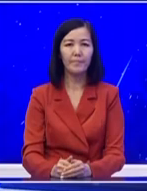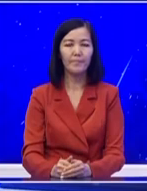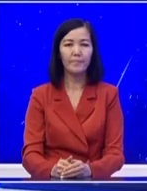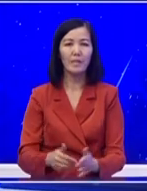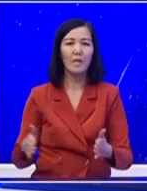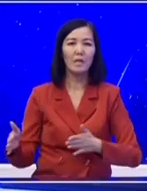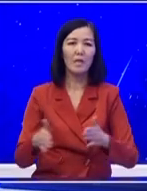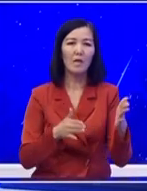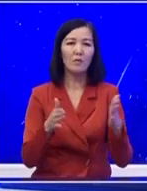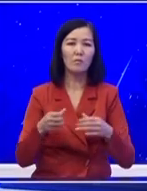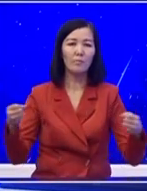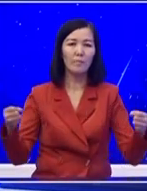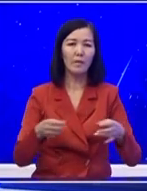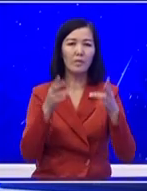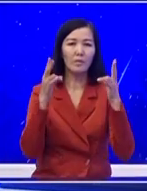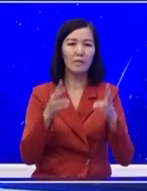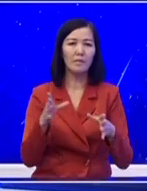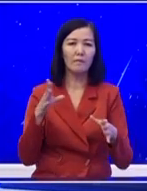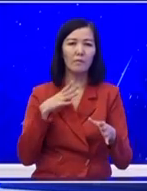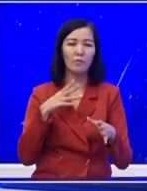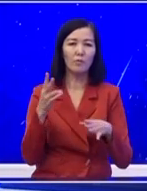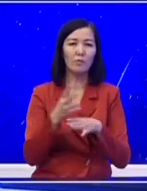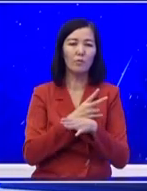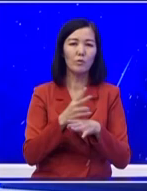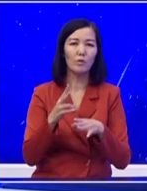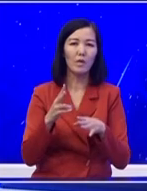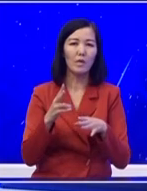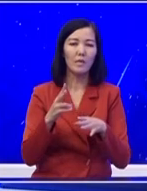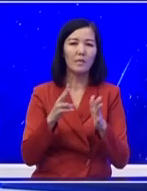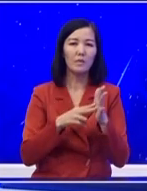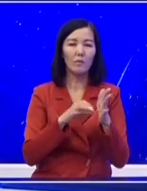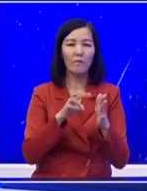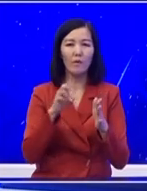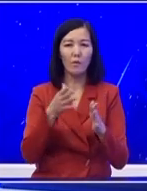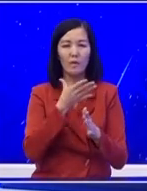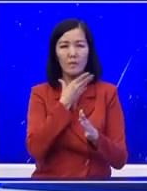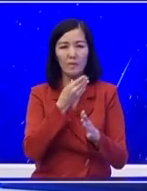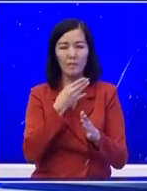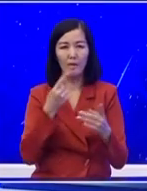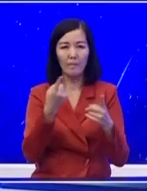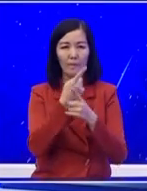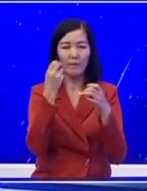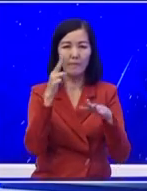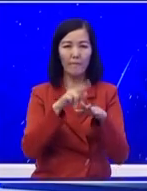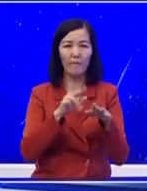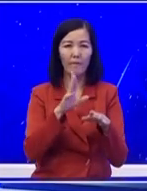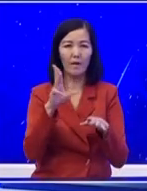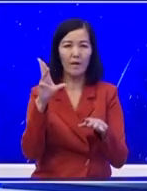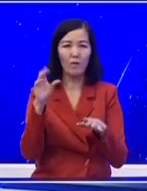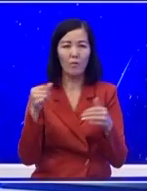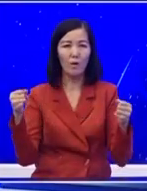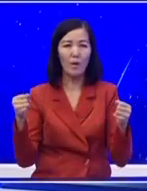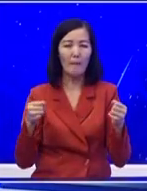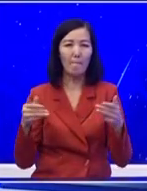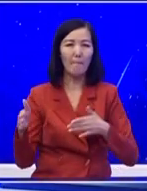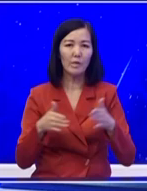Дорожно-транспортное происшествие со смертельным исходом произошло в ночь на 7 июля в Семее. По информации департамента полиции ВКО, машина